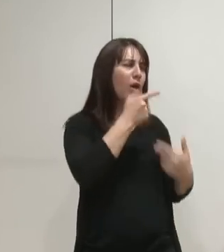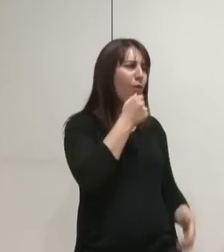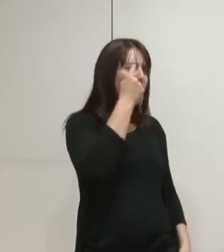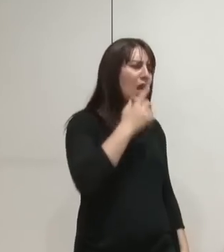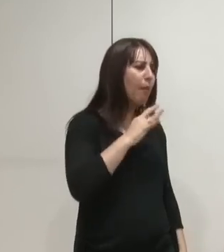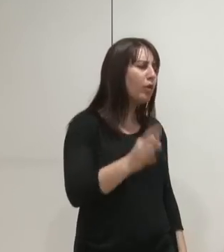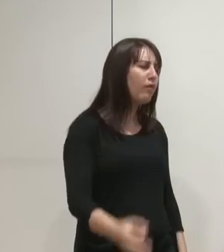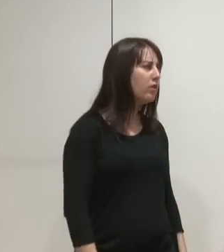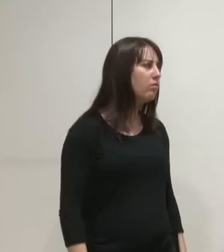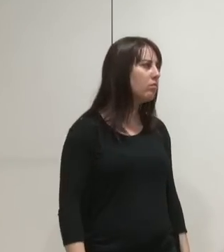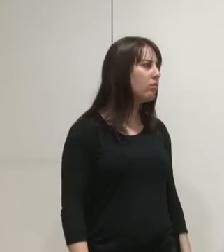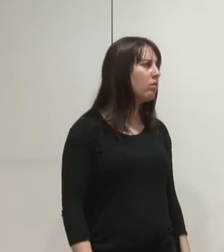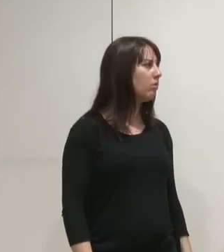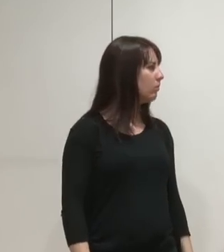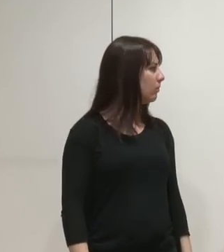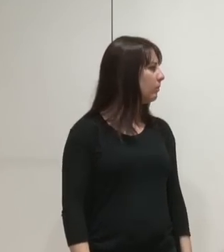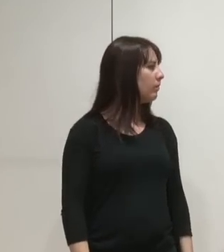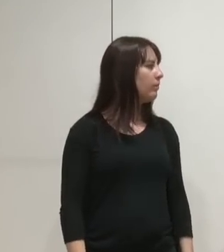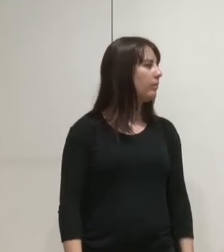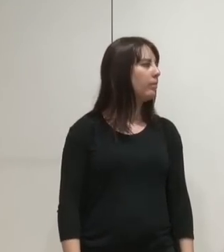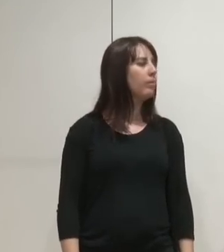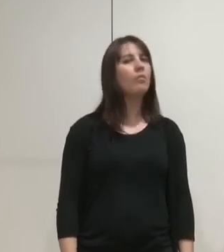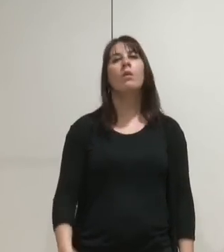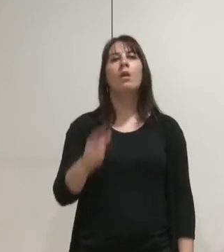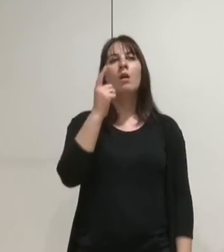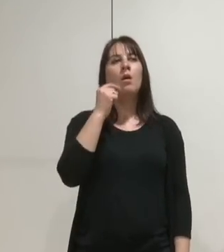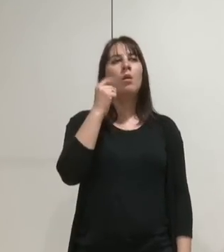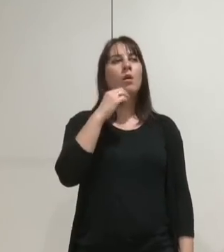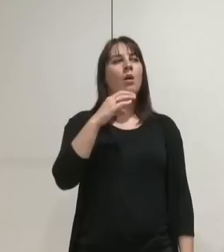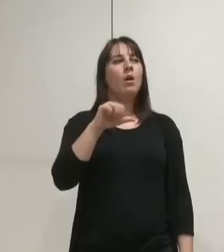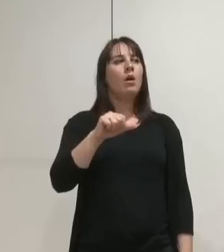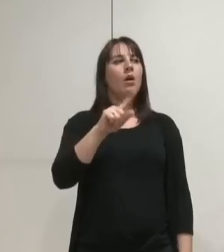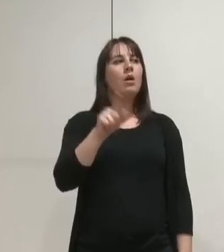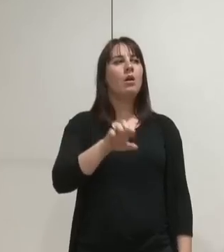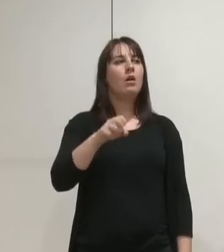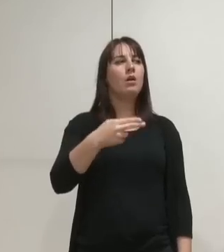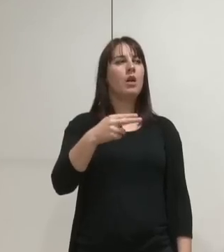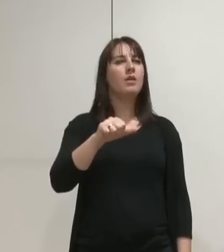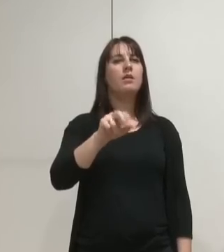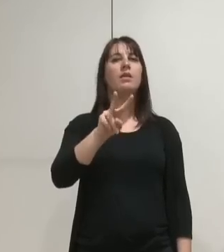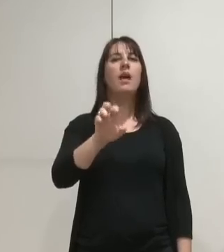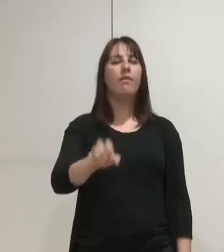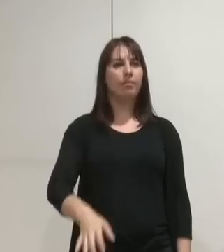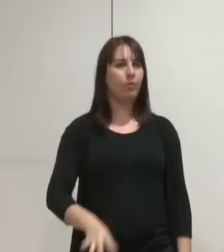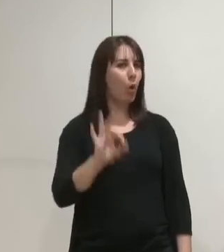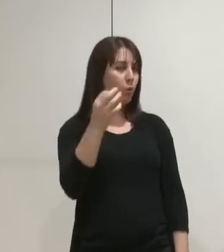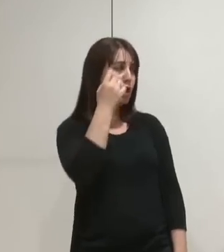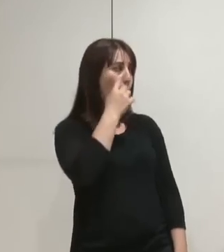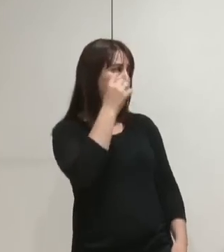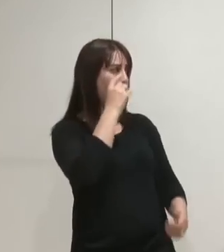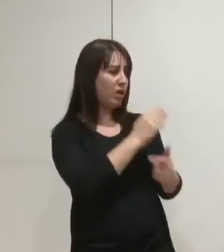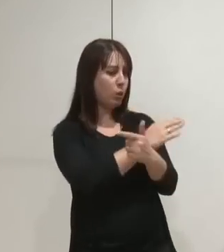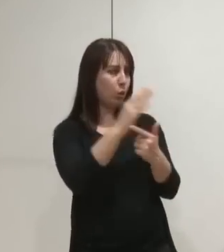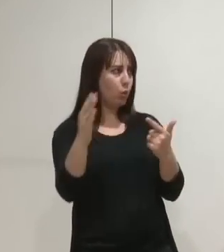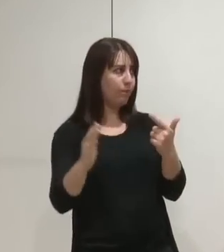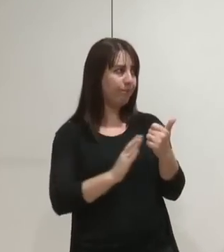ces questions allez monsieur casenav oui deux deux observations